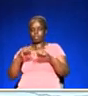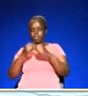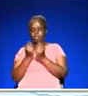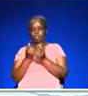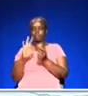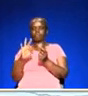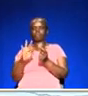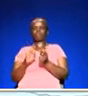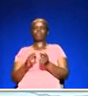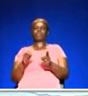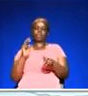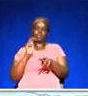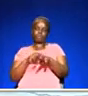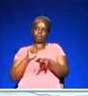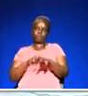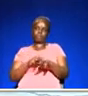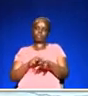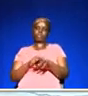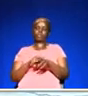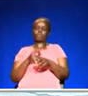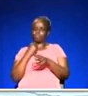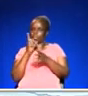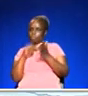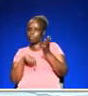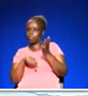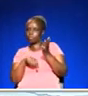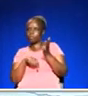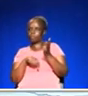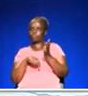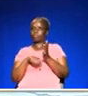Aina ya tatu. Hebu tuone umemwambia ipi.